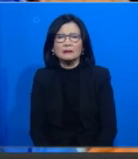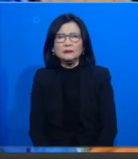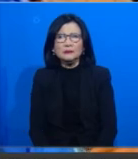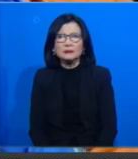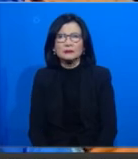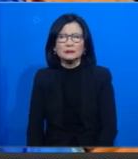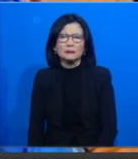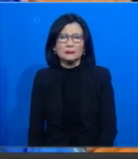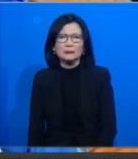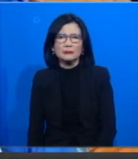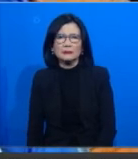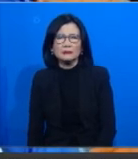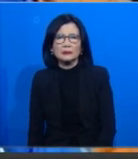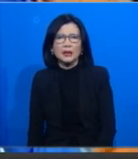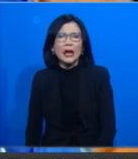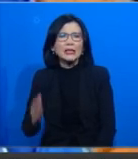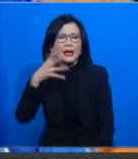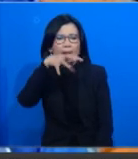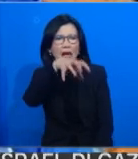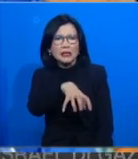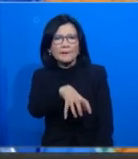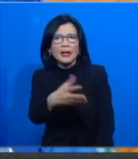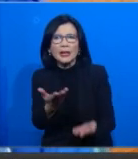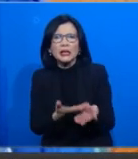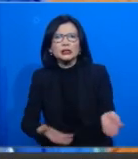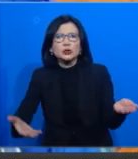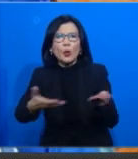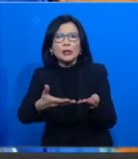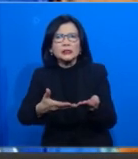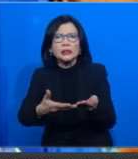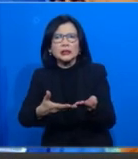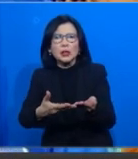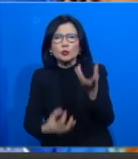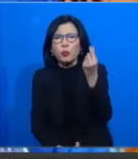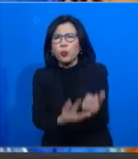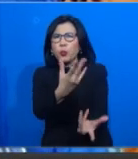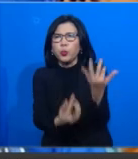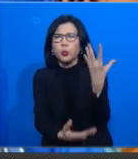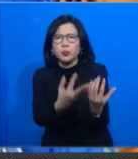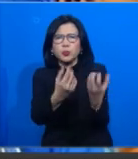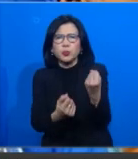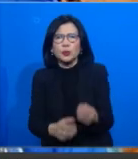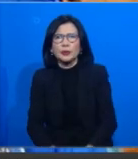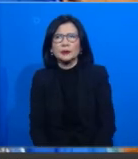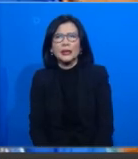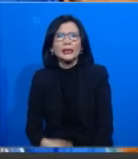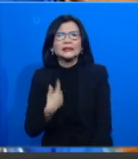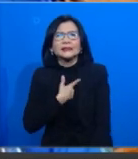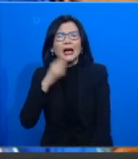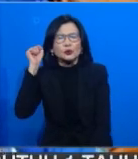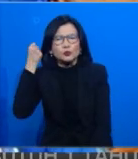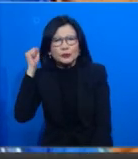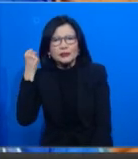Tiba di lokasi. Kondisi sudah 70% terbakar. Jadi kita menyusuri tingkat